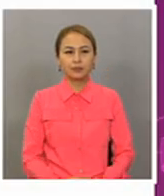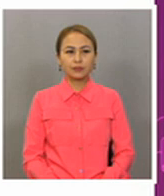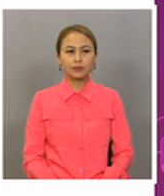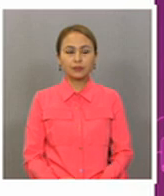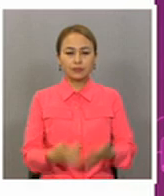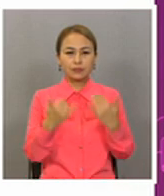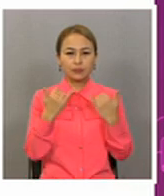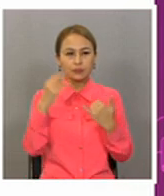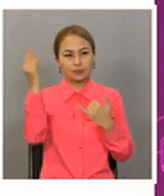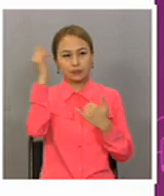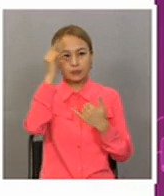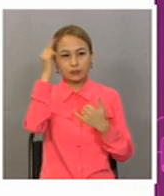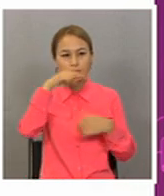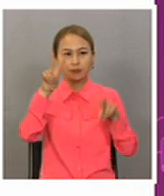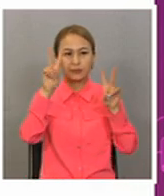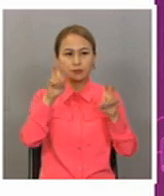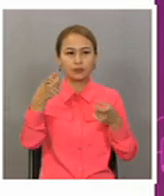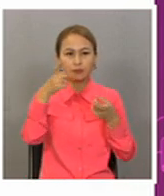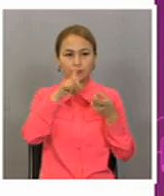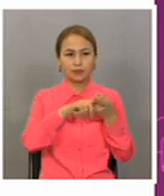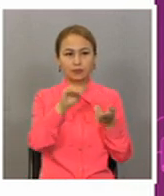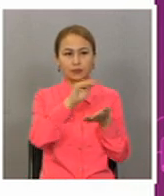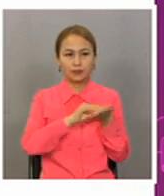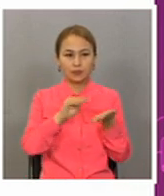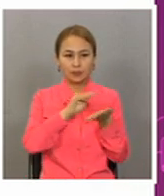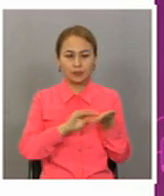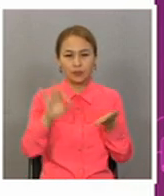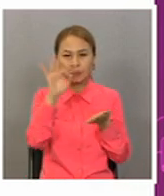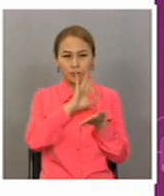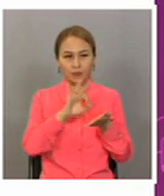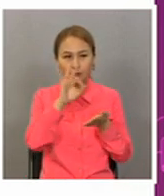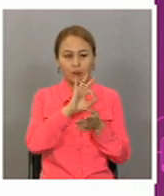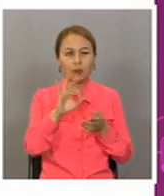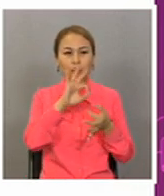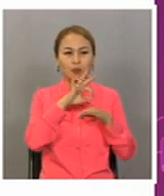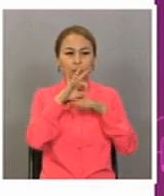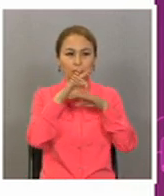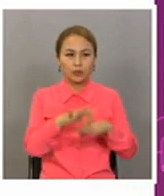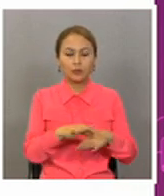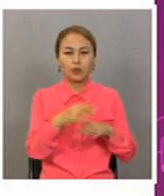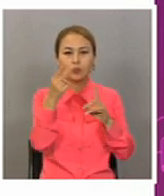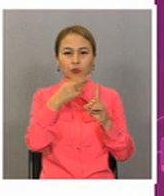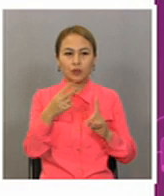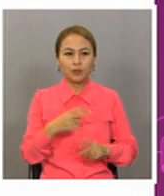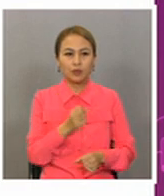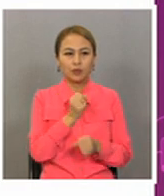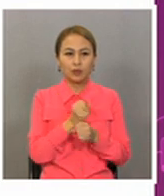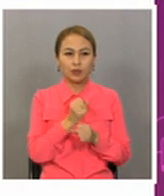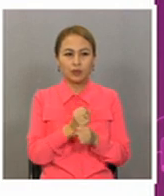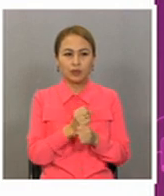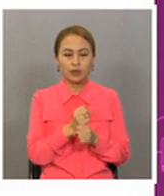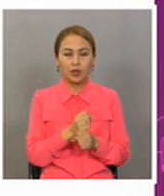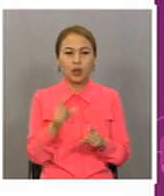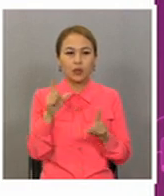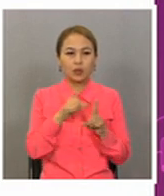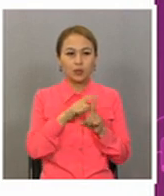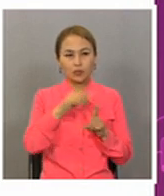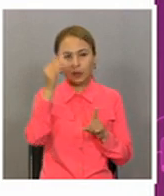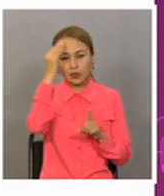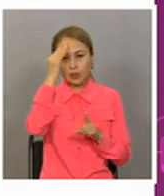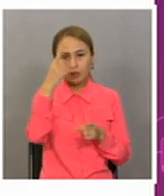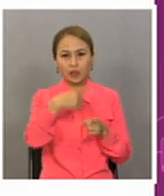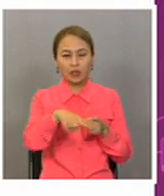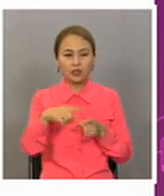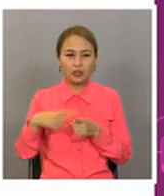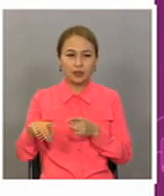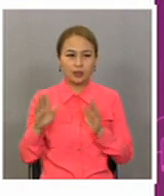Бүгінгі сабақта тақырыпқа байланысты сызба, сурет, белгі қолданып сөйлемдер құрастырасыңдар. Сөз